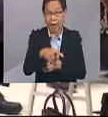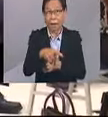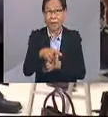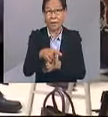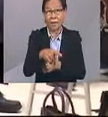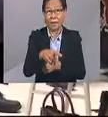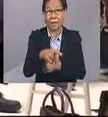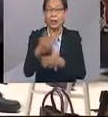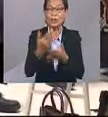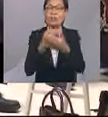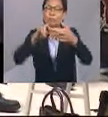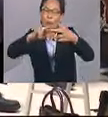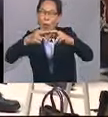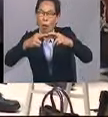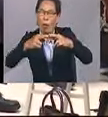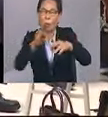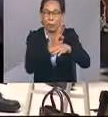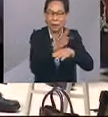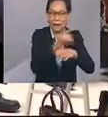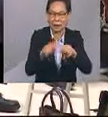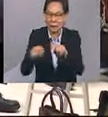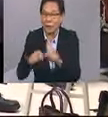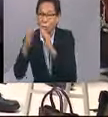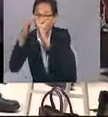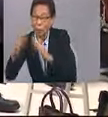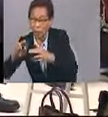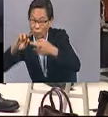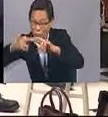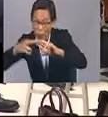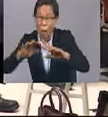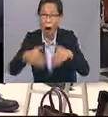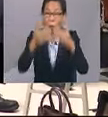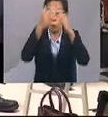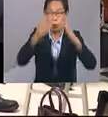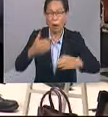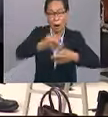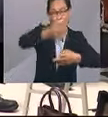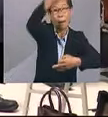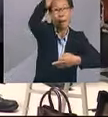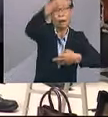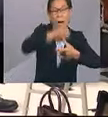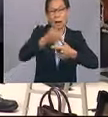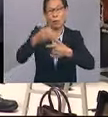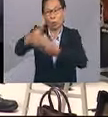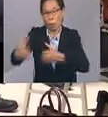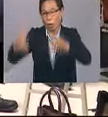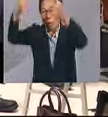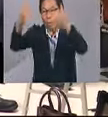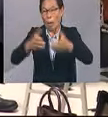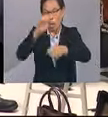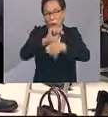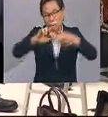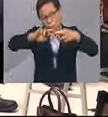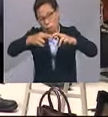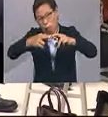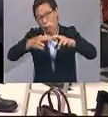urusan renovasi bagi skim komersial dan landed strata saja. Tapi bagaimana pula dengan rumah apartmen atau kondominium yang mahu menjalankan kerja